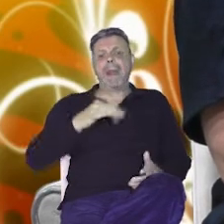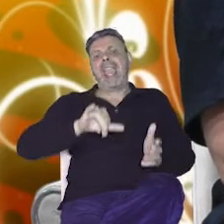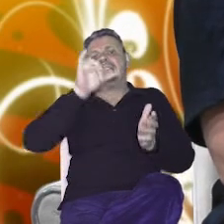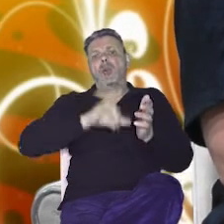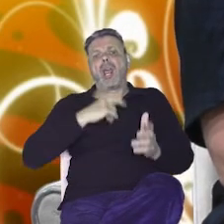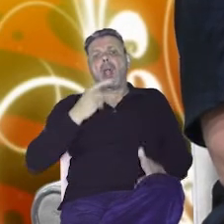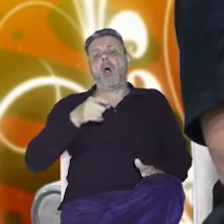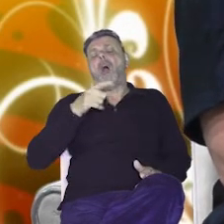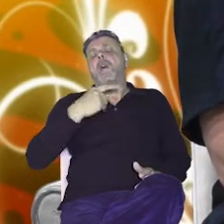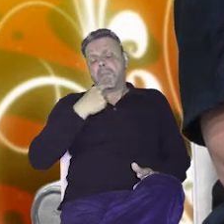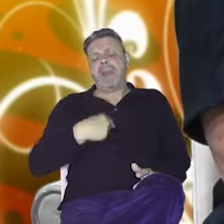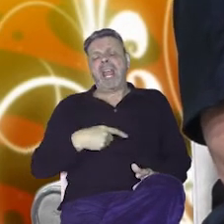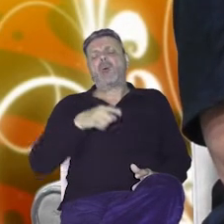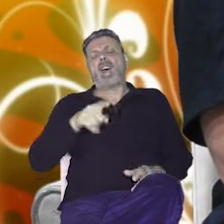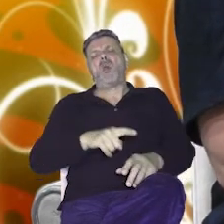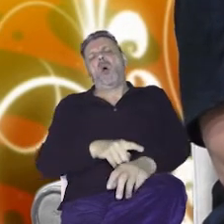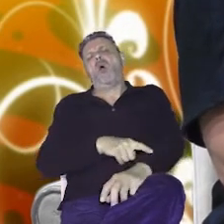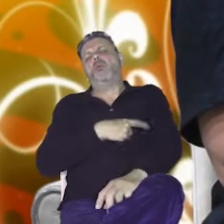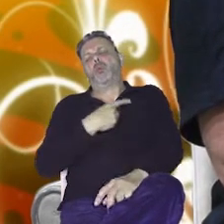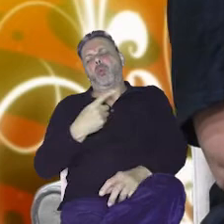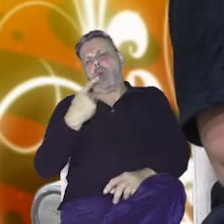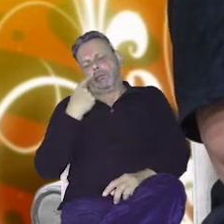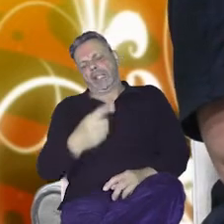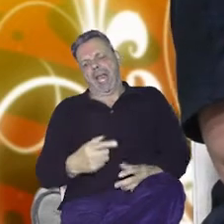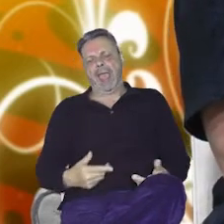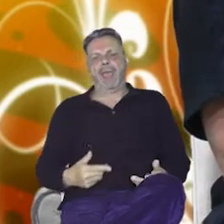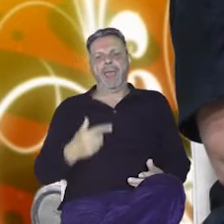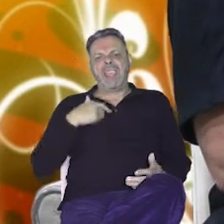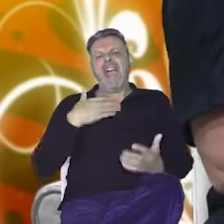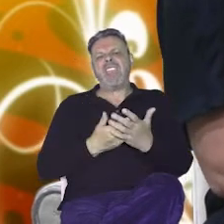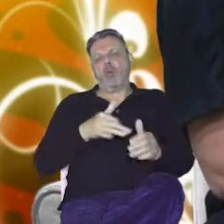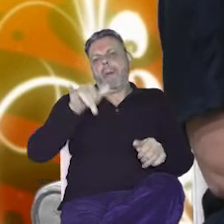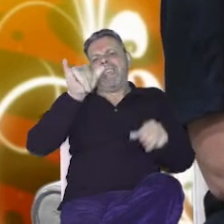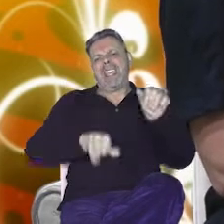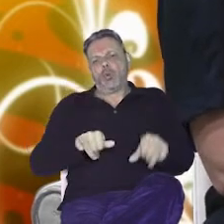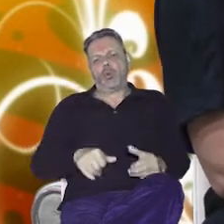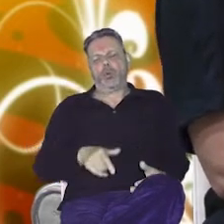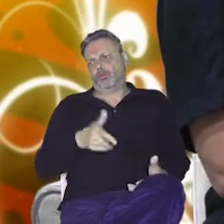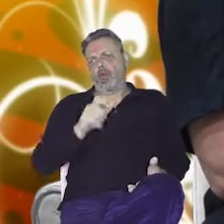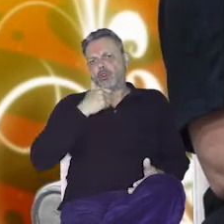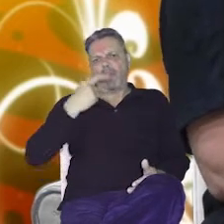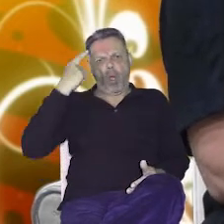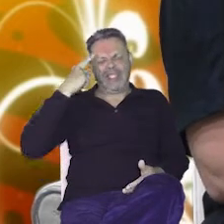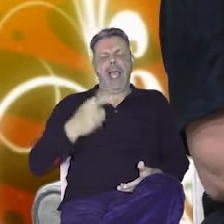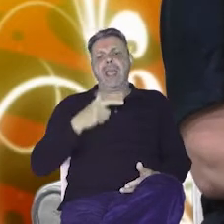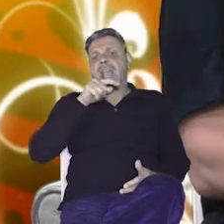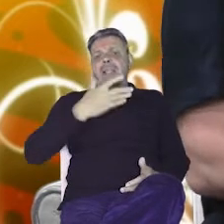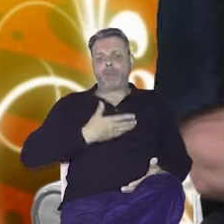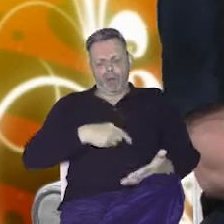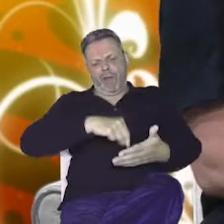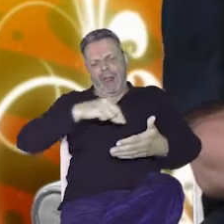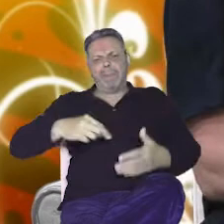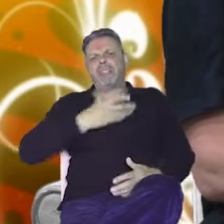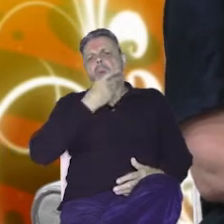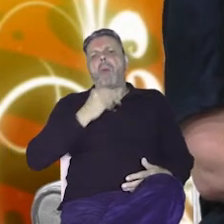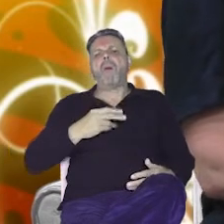nekoliko mjeseci. Po tome koliko je on vidio i ja mu vjerujem jer je čovjek ipak iz struke i dobila sam napismeno povijest bolesti